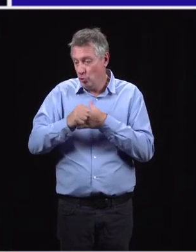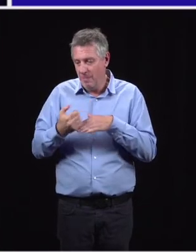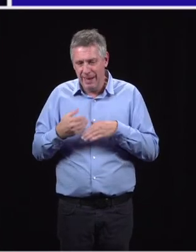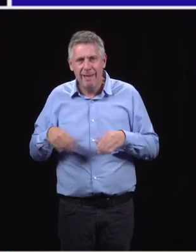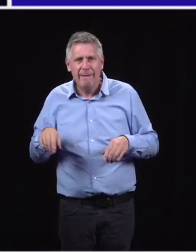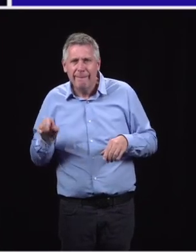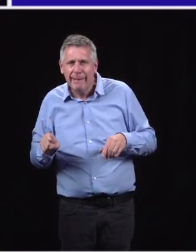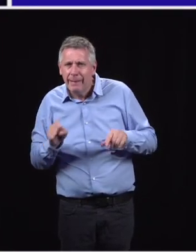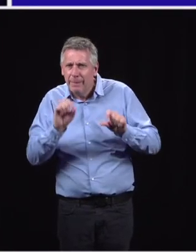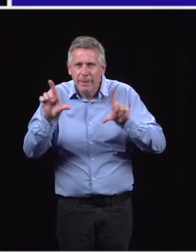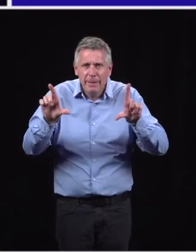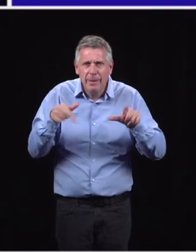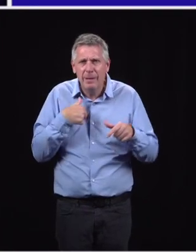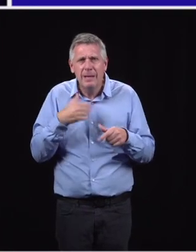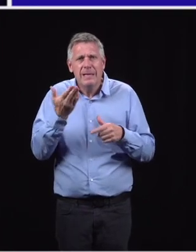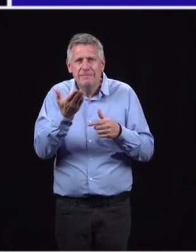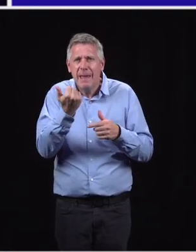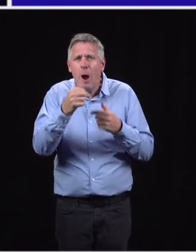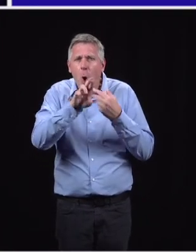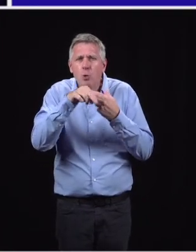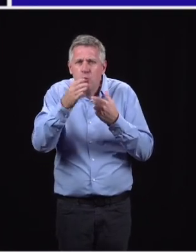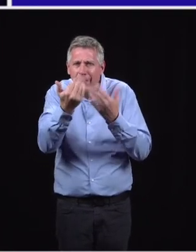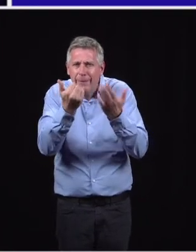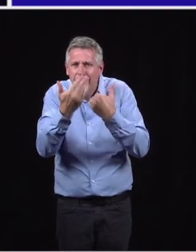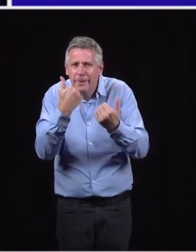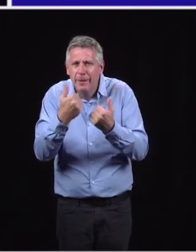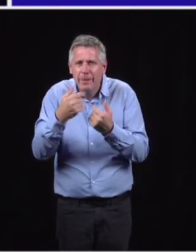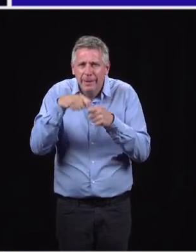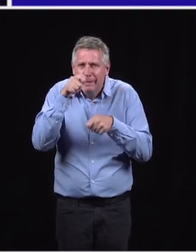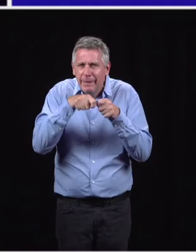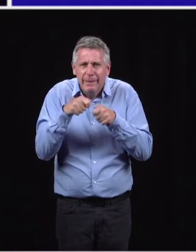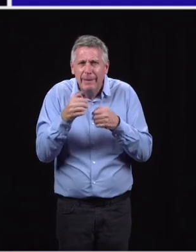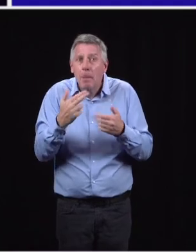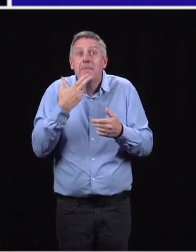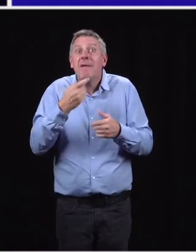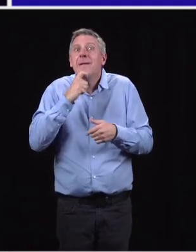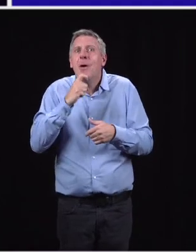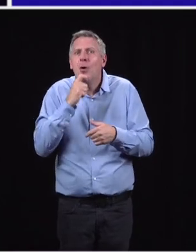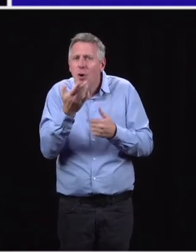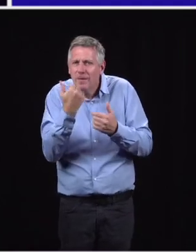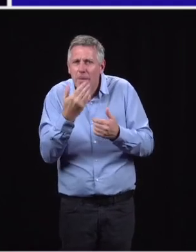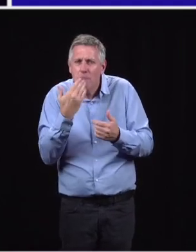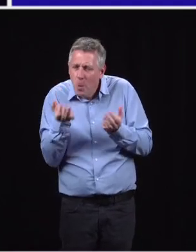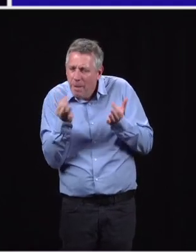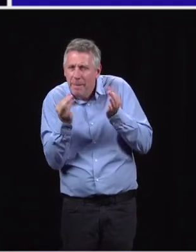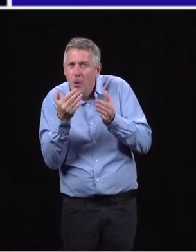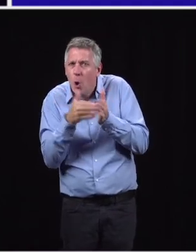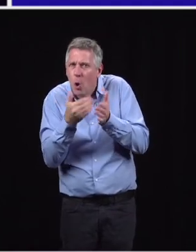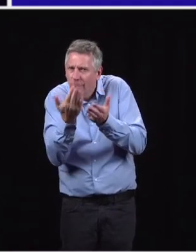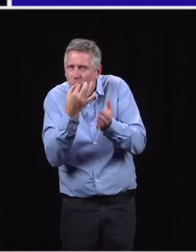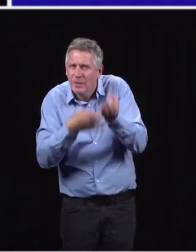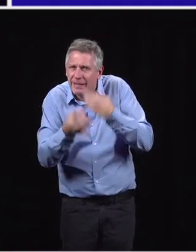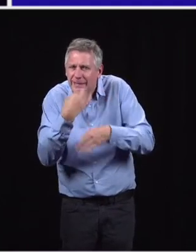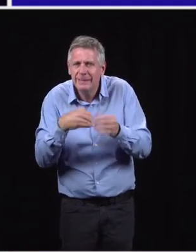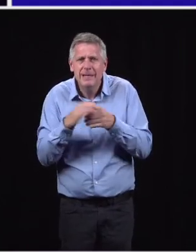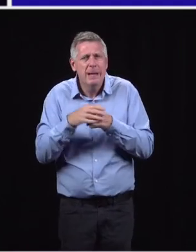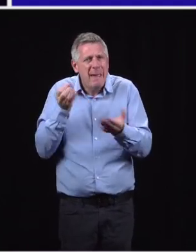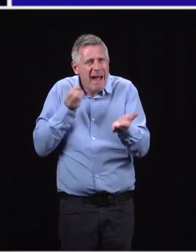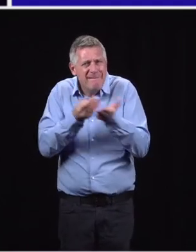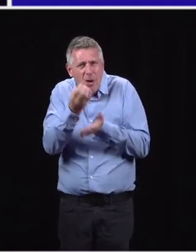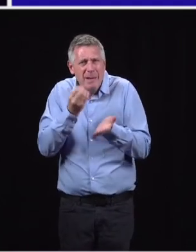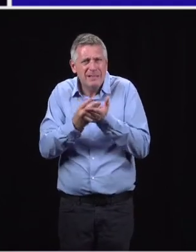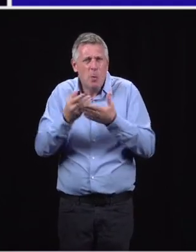retours de votre part pour pouvoir s'améliorer parce que tout n'est pas encore parfait mais l'idée c'était vraiment de la rendre plus fonctionnelle plus accessible donc avec plus d'informations